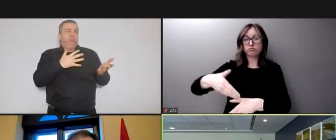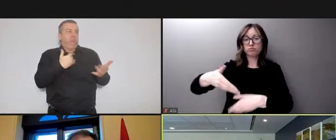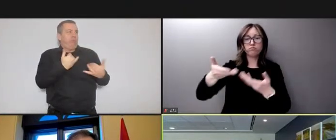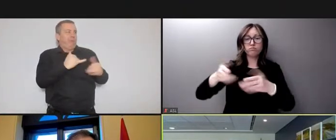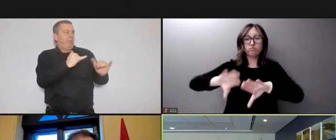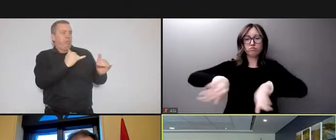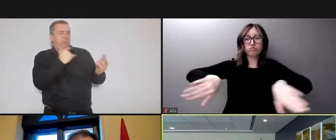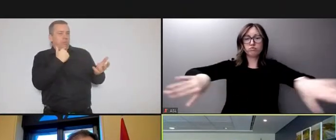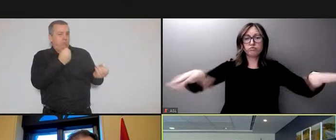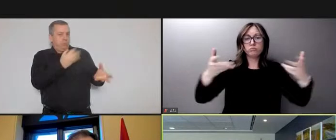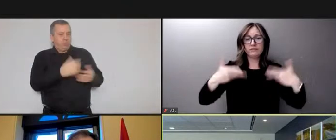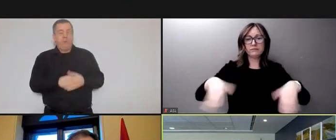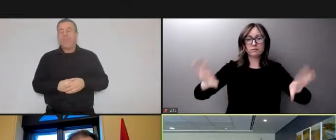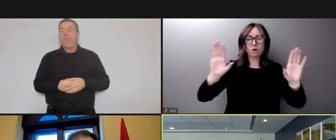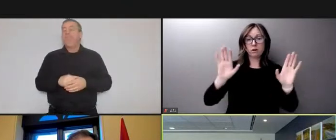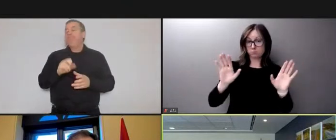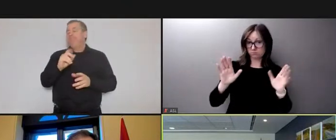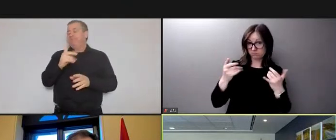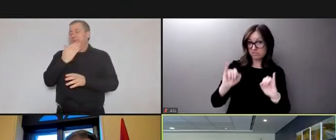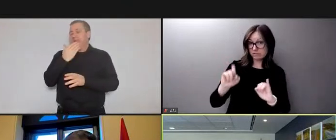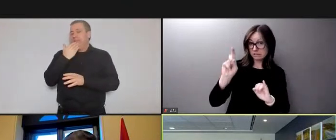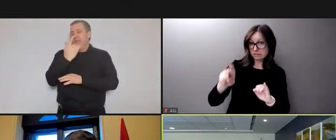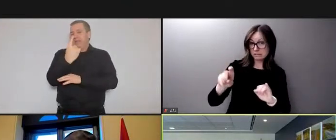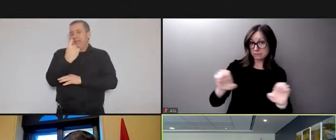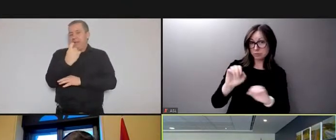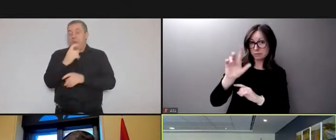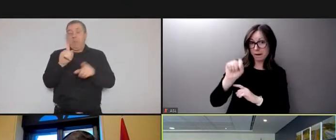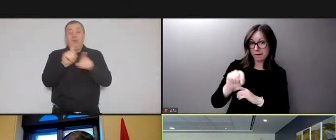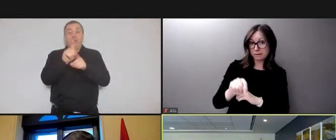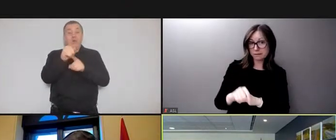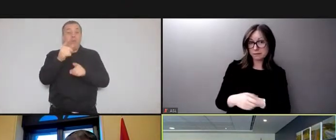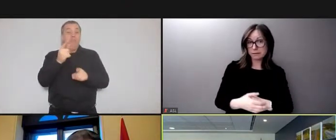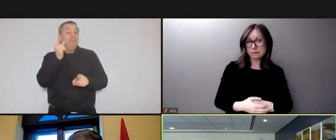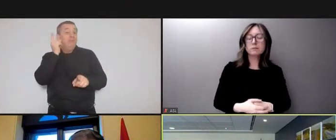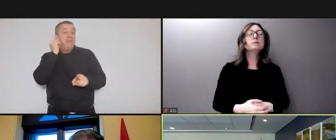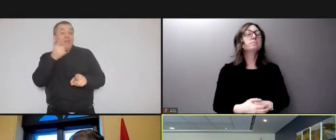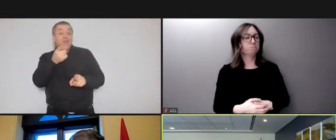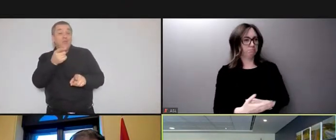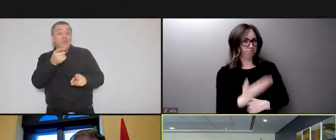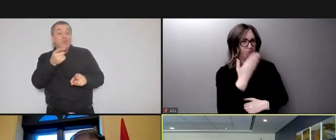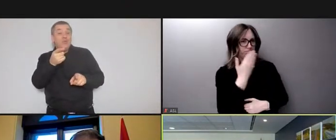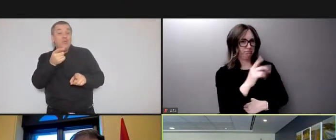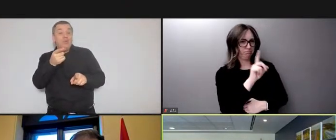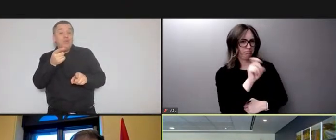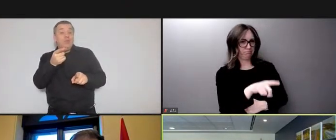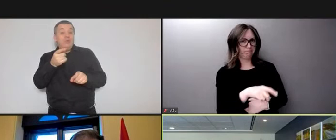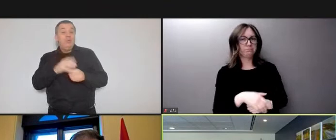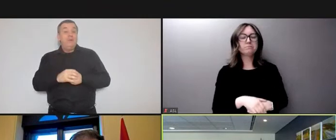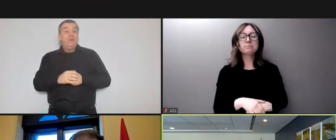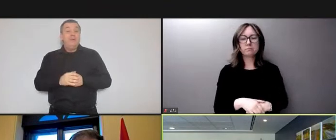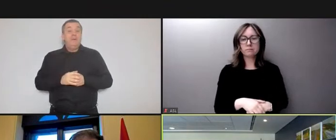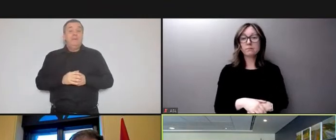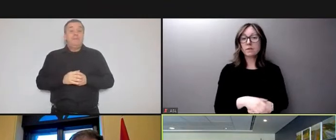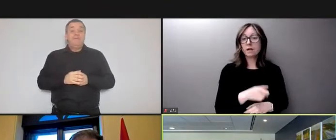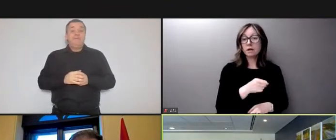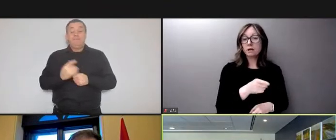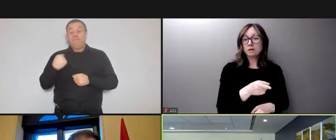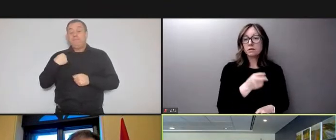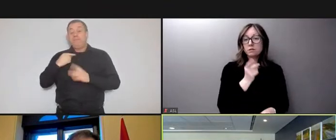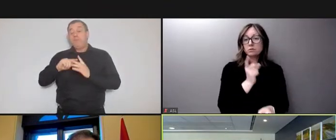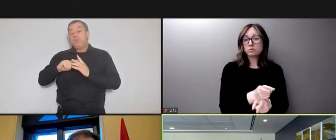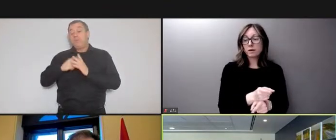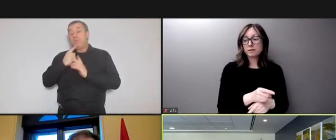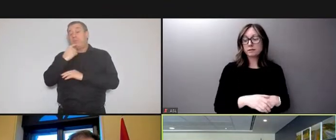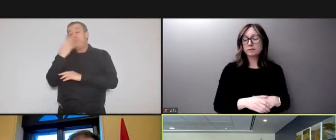Merci pour la question. Comme vous avez entendu lors de nos déclarations